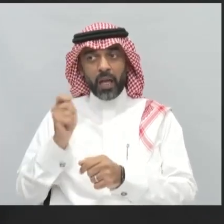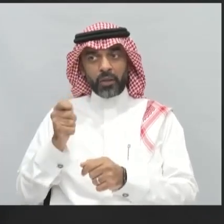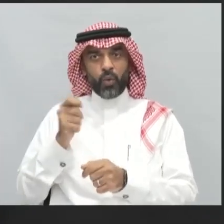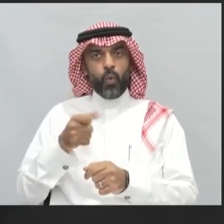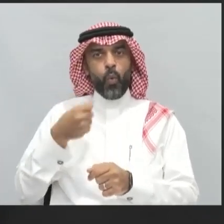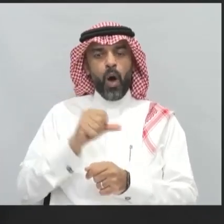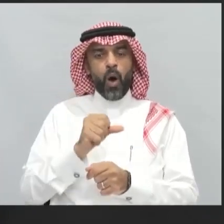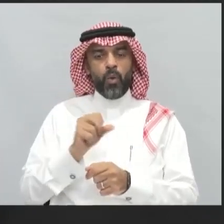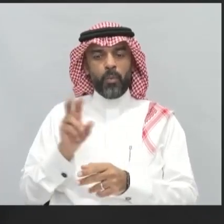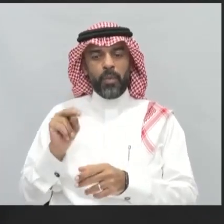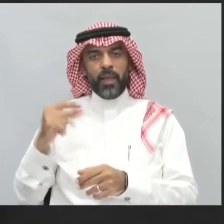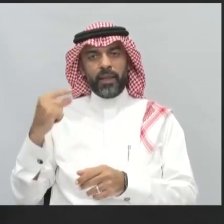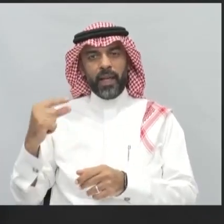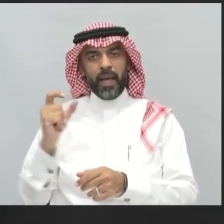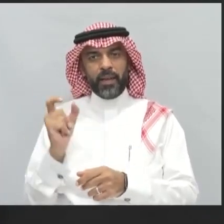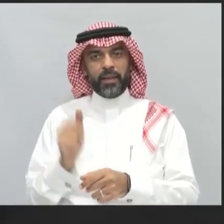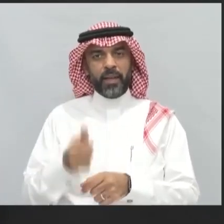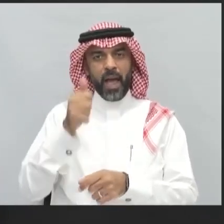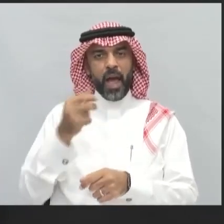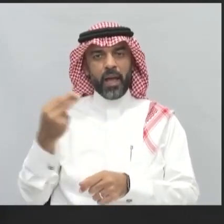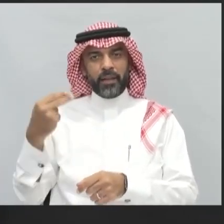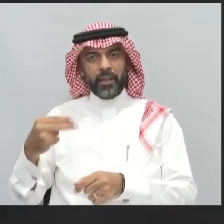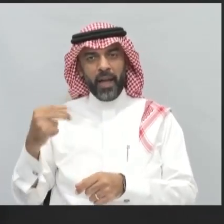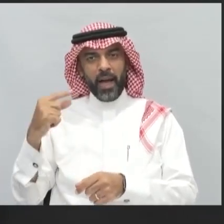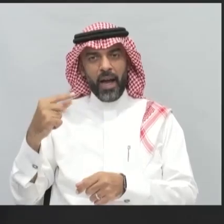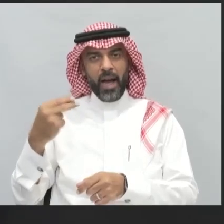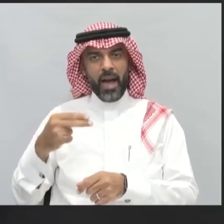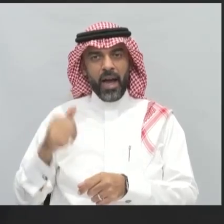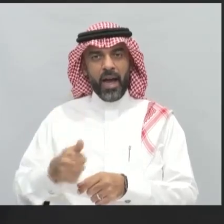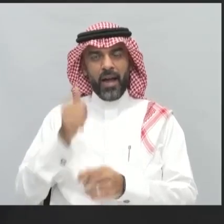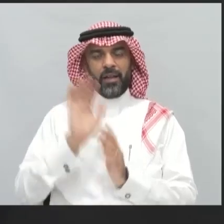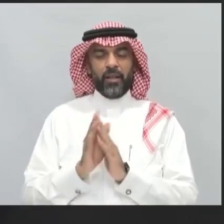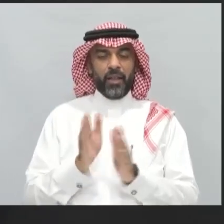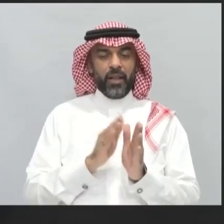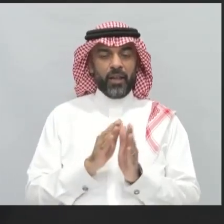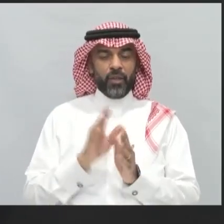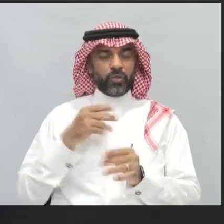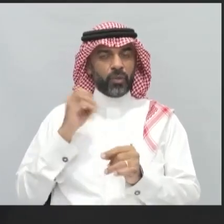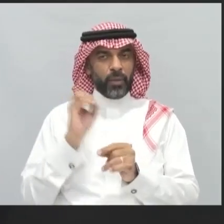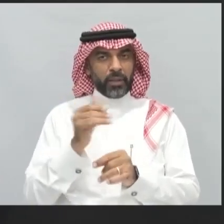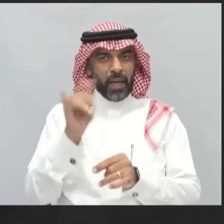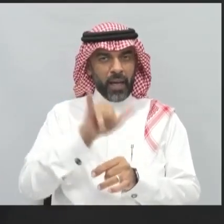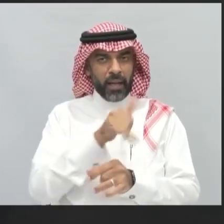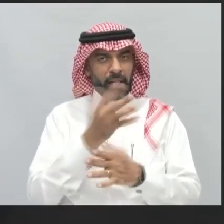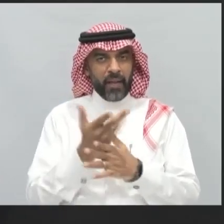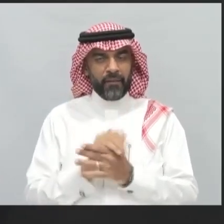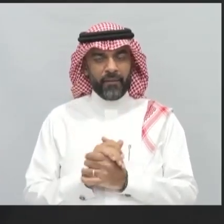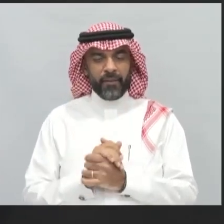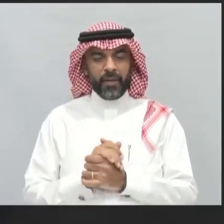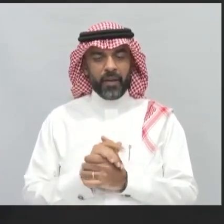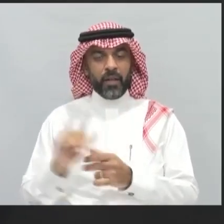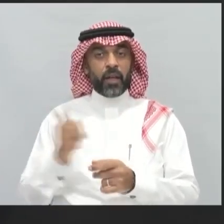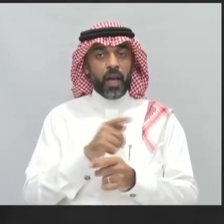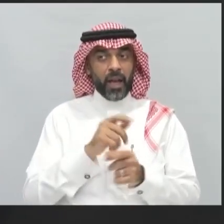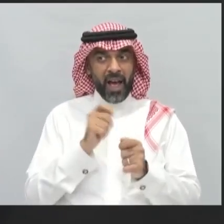دنى ودعا ونحو هذه الكلمات واما على صوره ياء غير منقوطه فمتى اذا